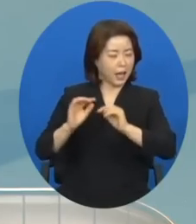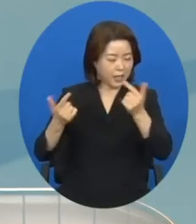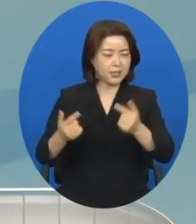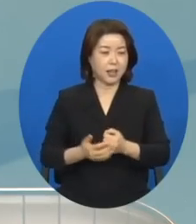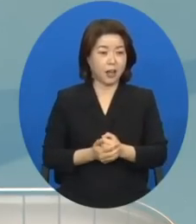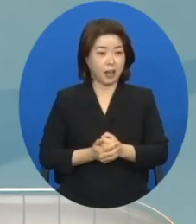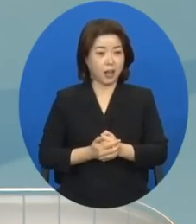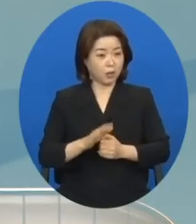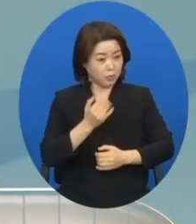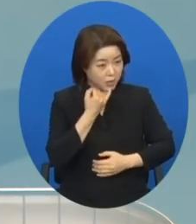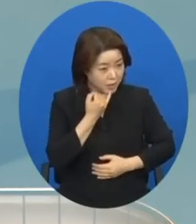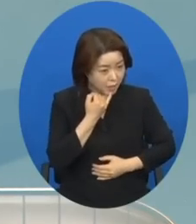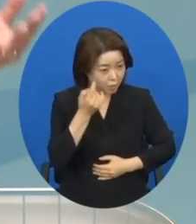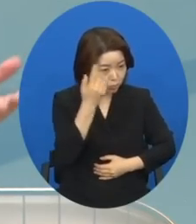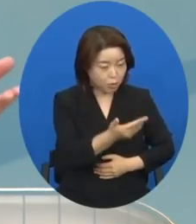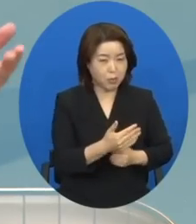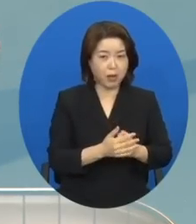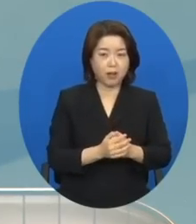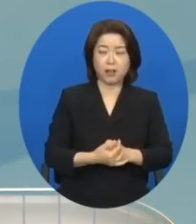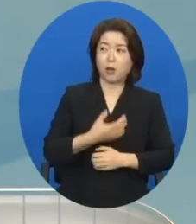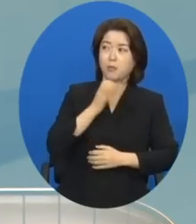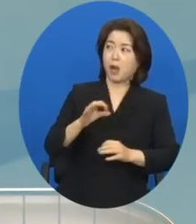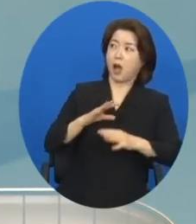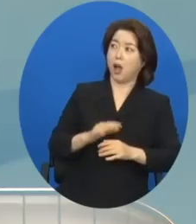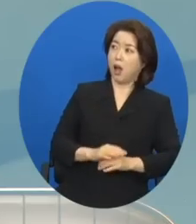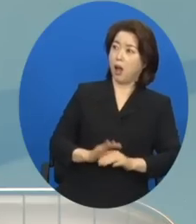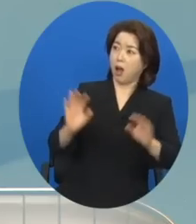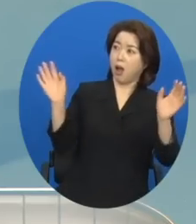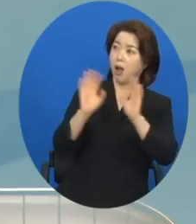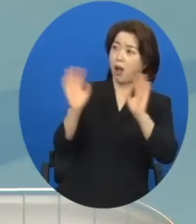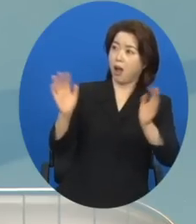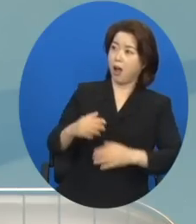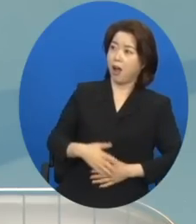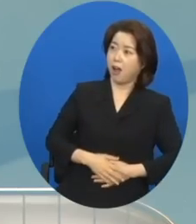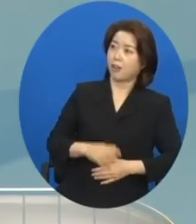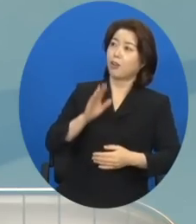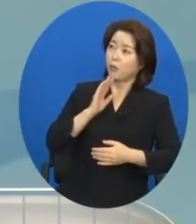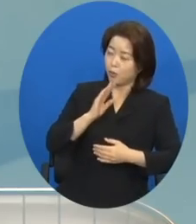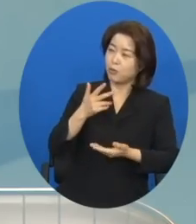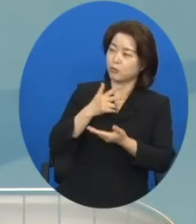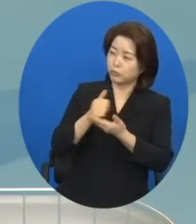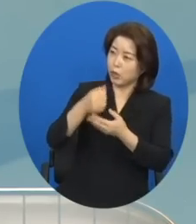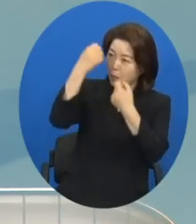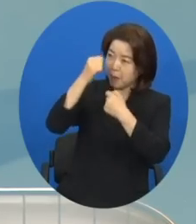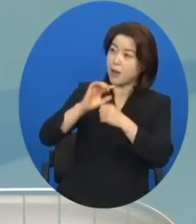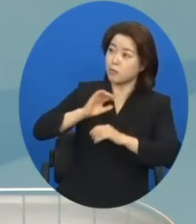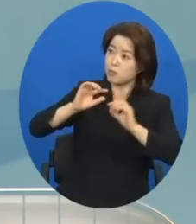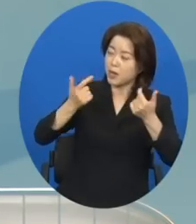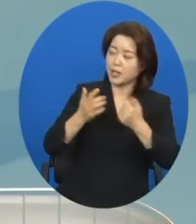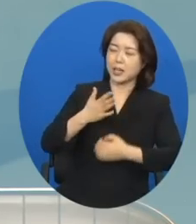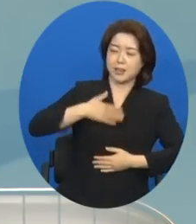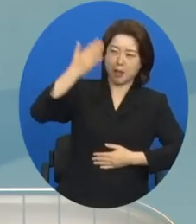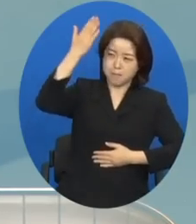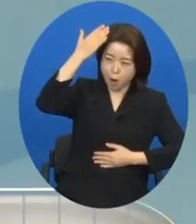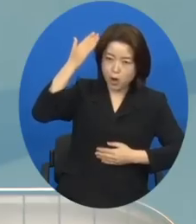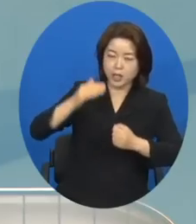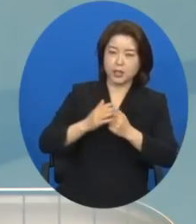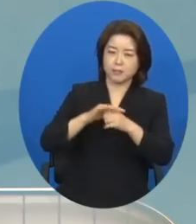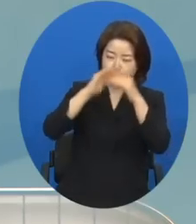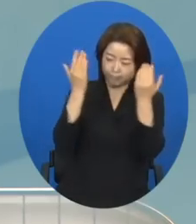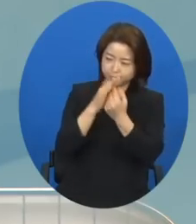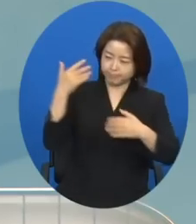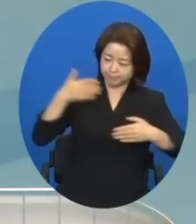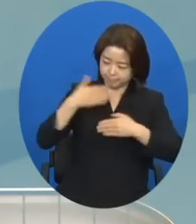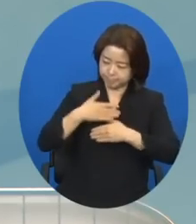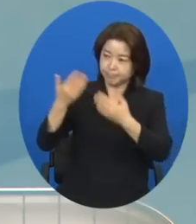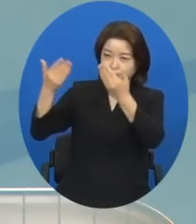그래도 좋겠느냐? 베드로가 깜짝 놀랐어. 아닙니다 주님. 그러면 발만이 아니라 제 머리도 씻어주십시오. 막